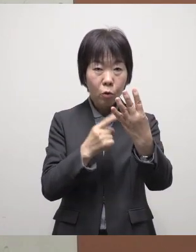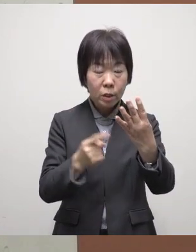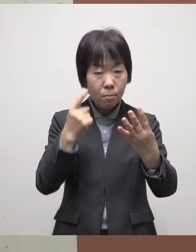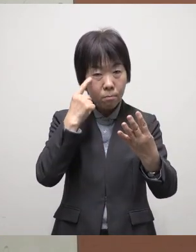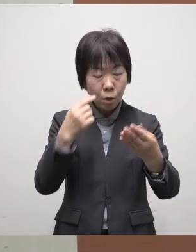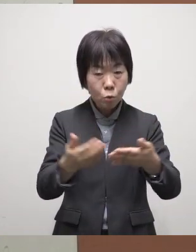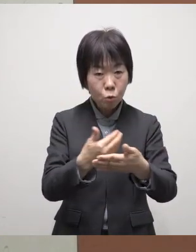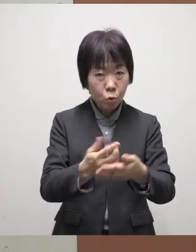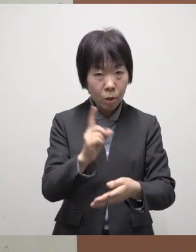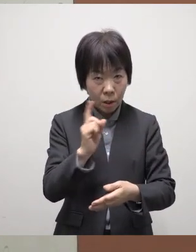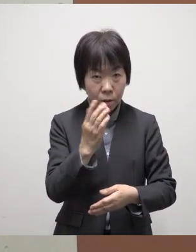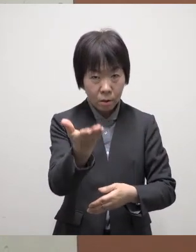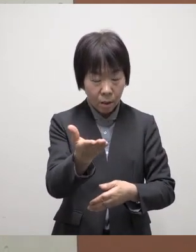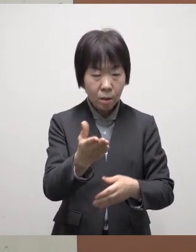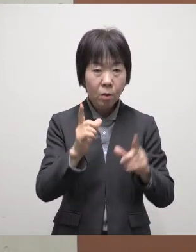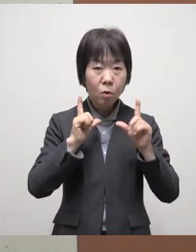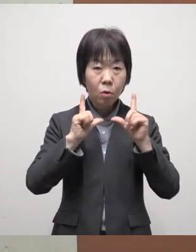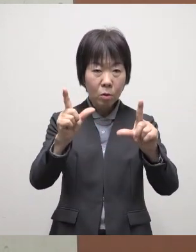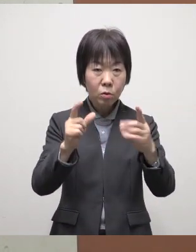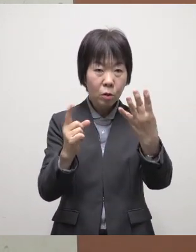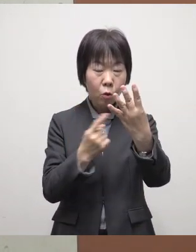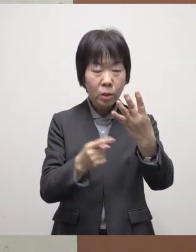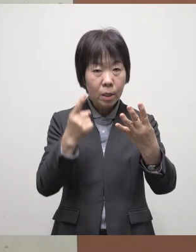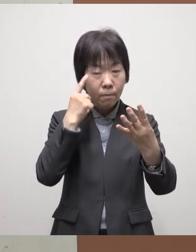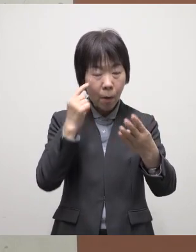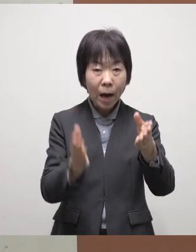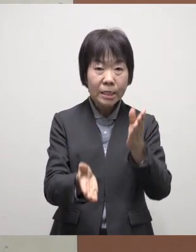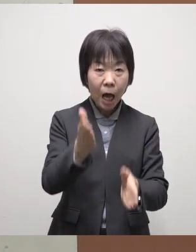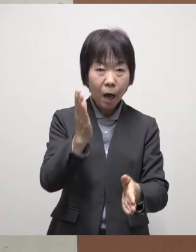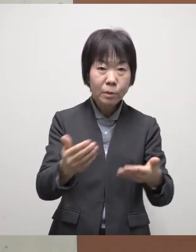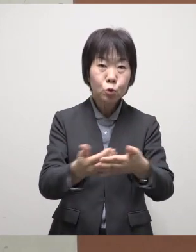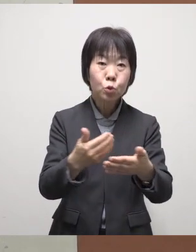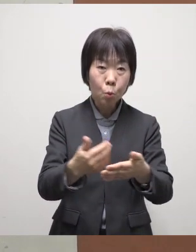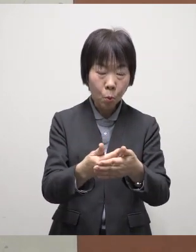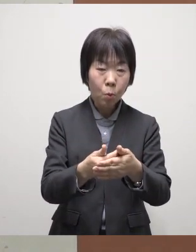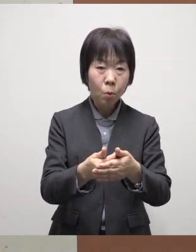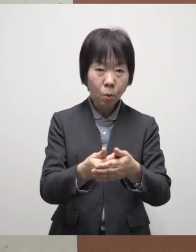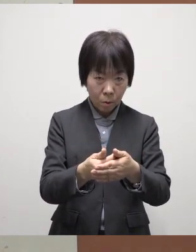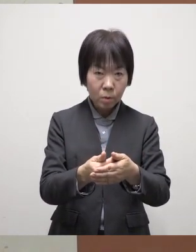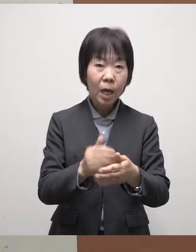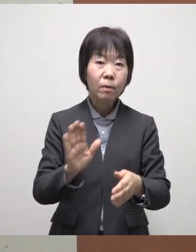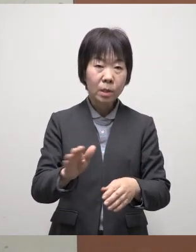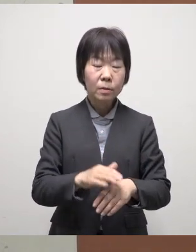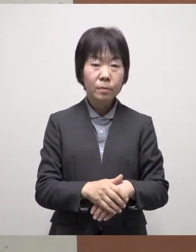職業がいい4土曜日の方はサービス業であります